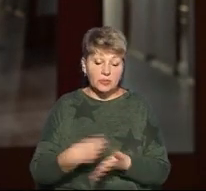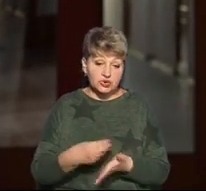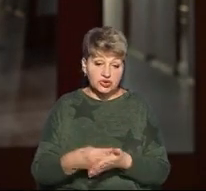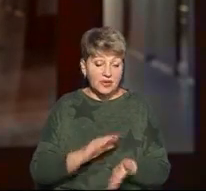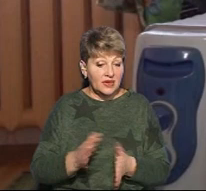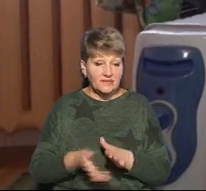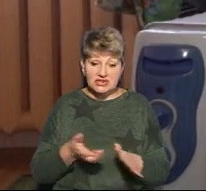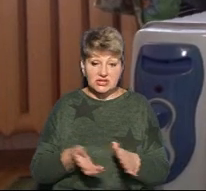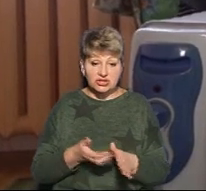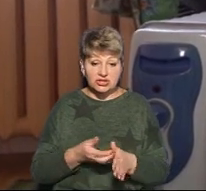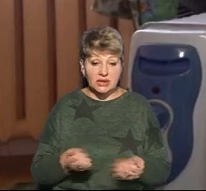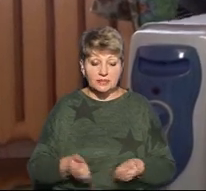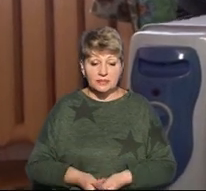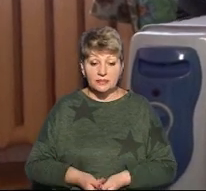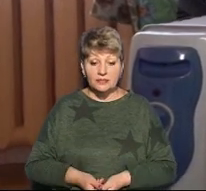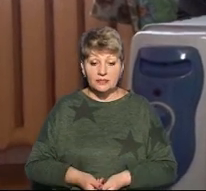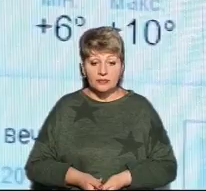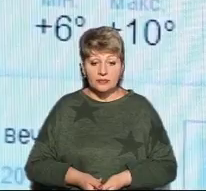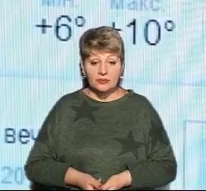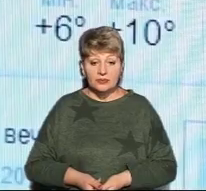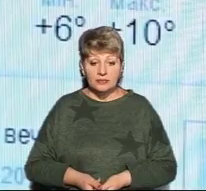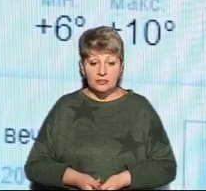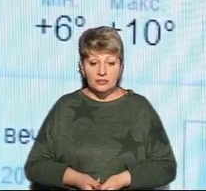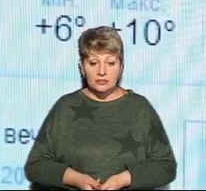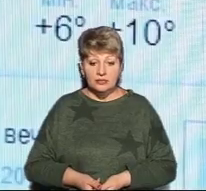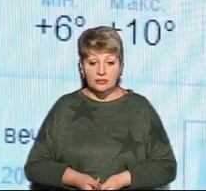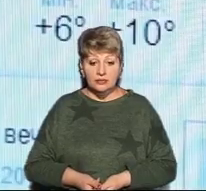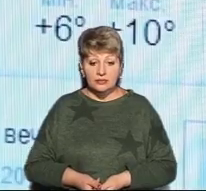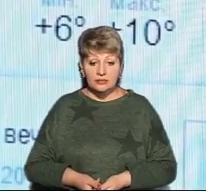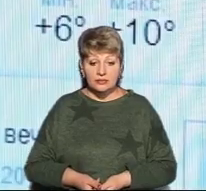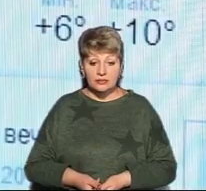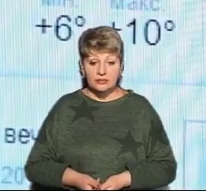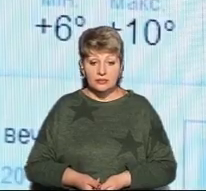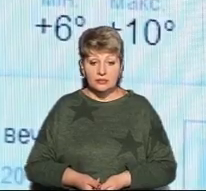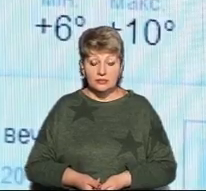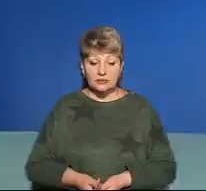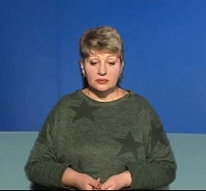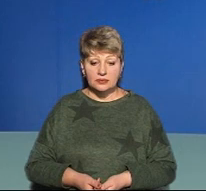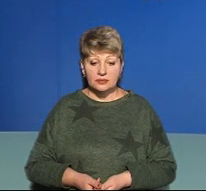не вистачає. Тетяна Недбайло, Максим Шевченко. Новини на Суспільному. Черкащина.